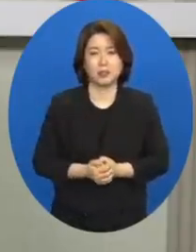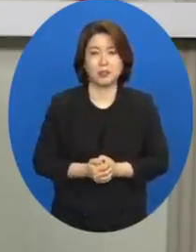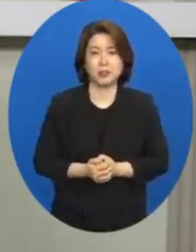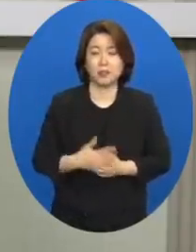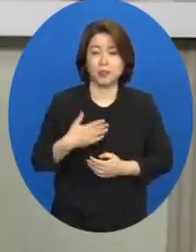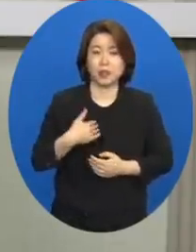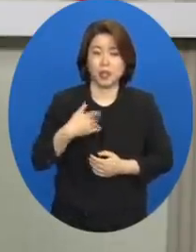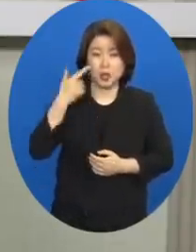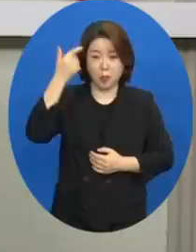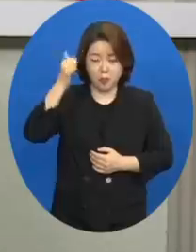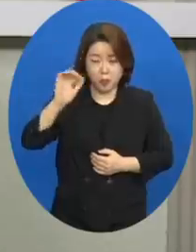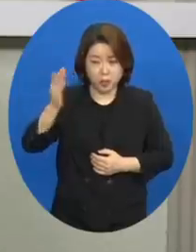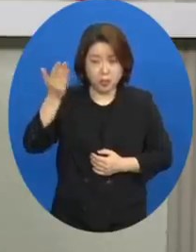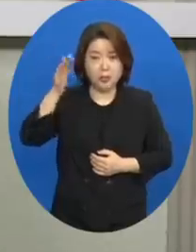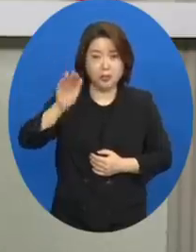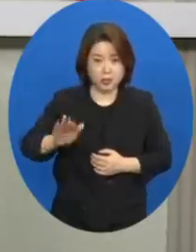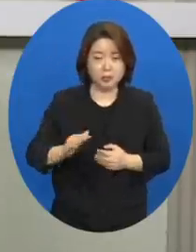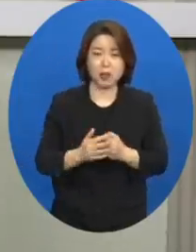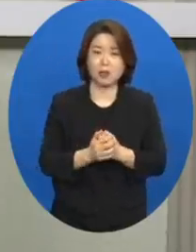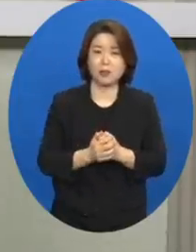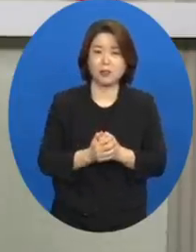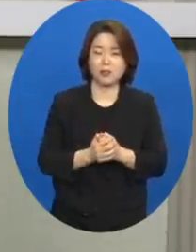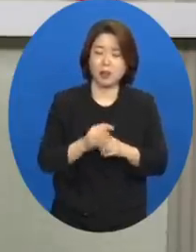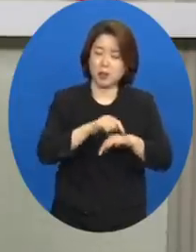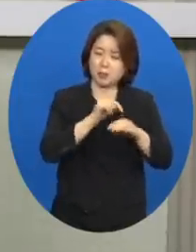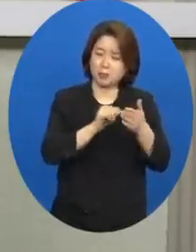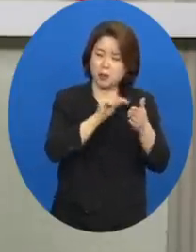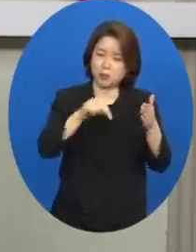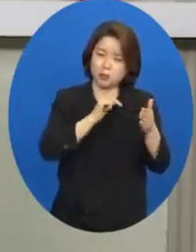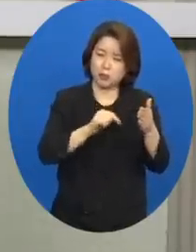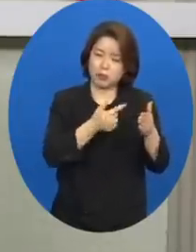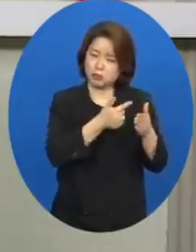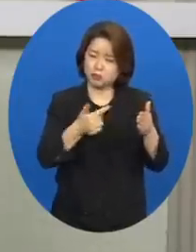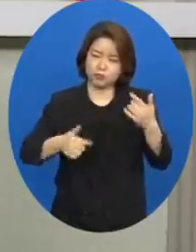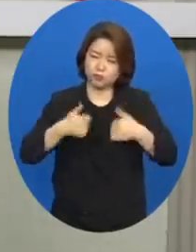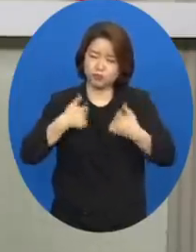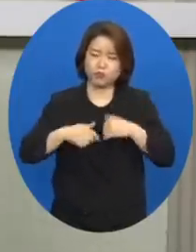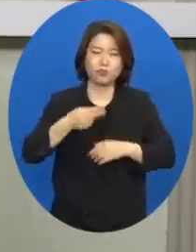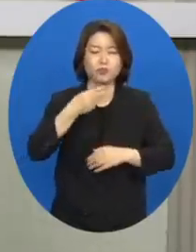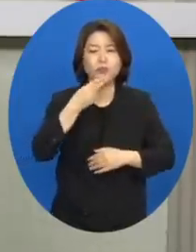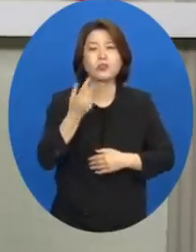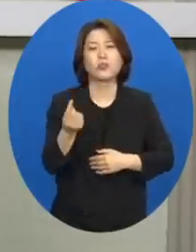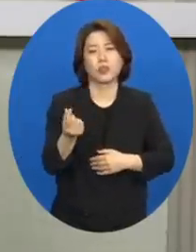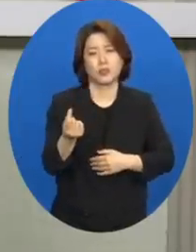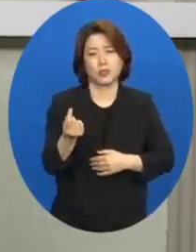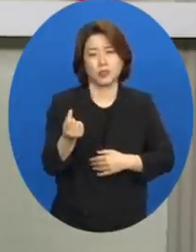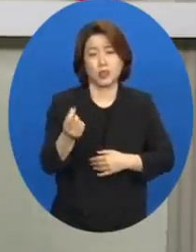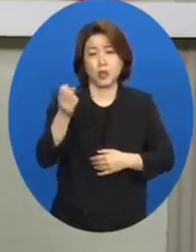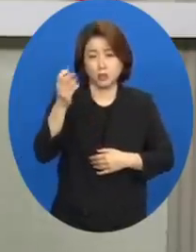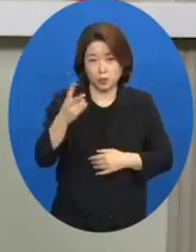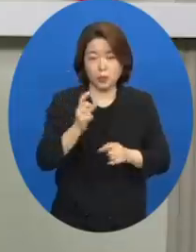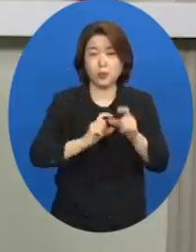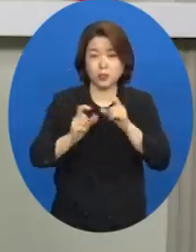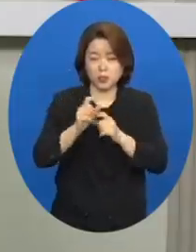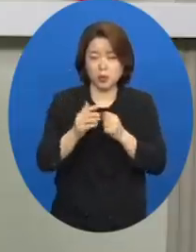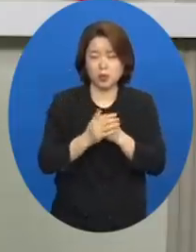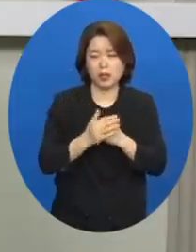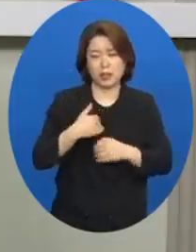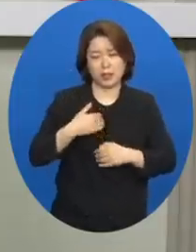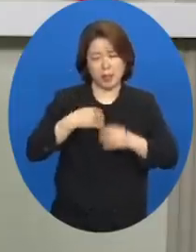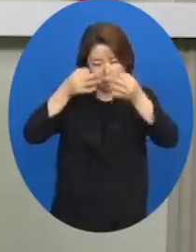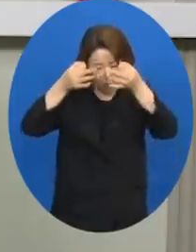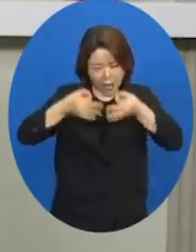저는 목사가 되고 도 별로 마음에 기쁨이 없었습니다 게다가 열등감에